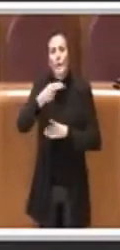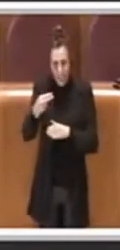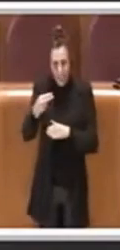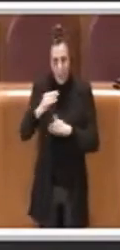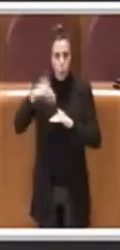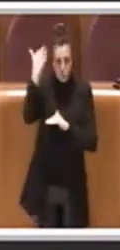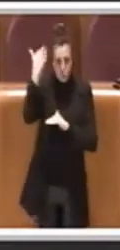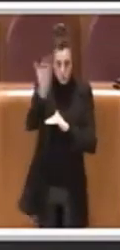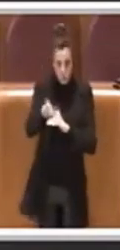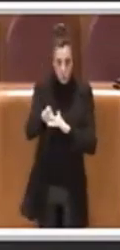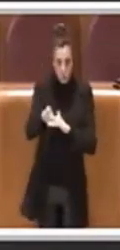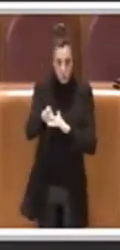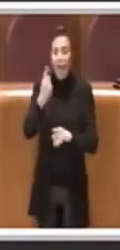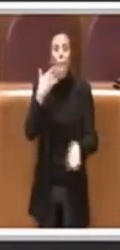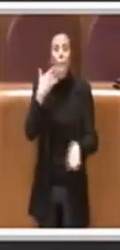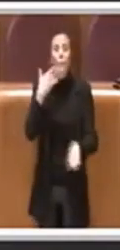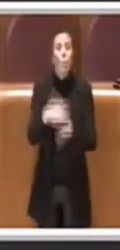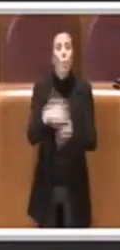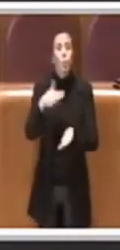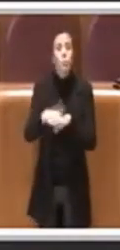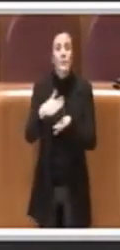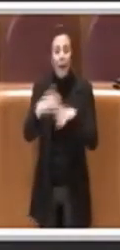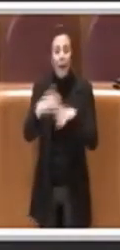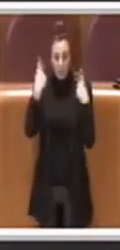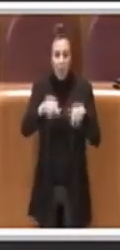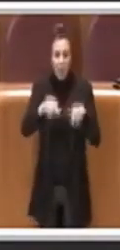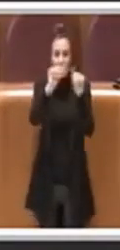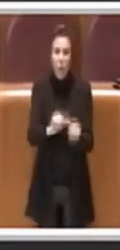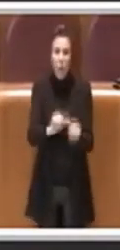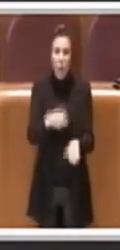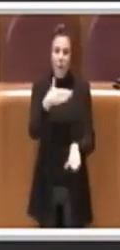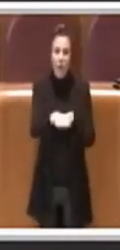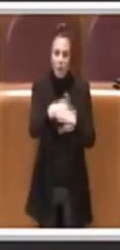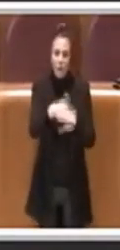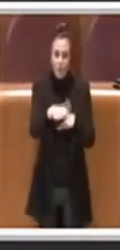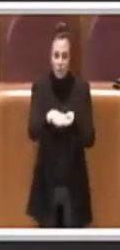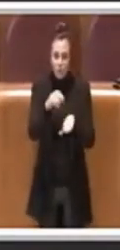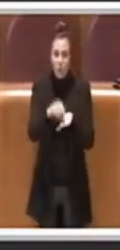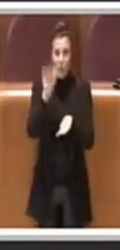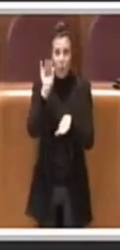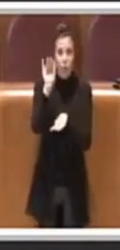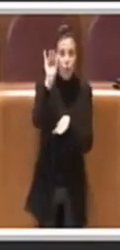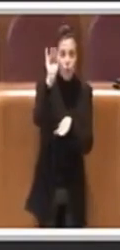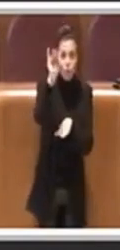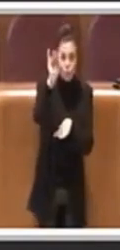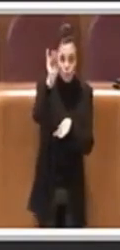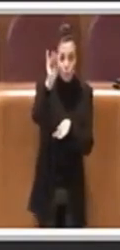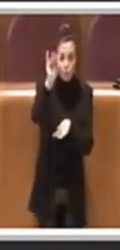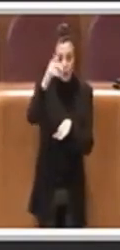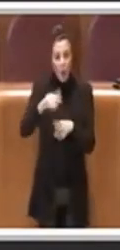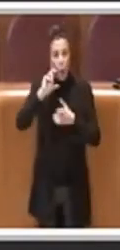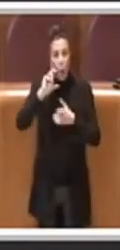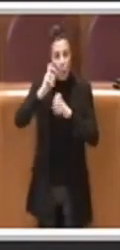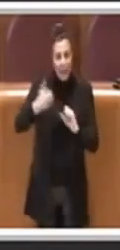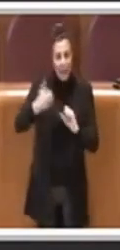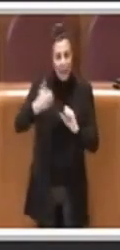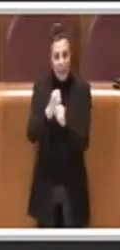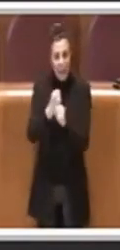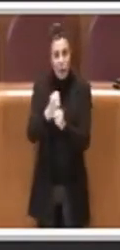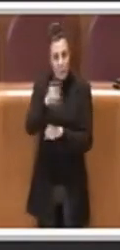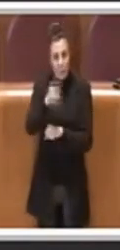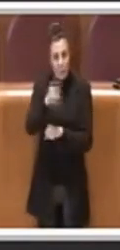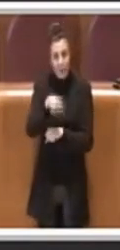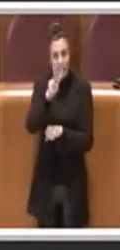e per dire né negli anni futuri e ad a prescindere dalla complessità dei lavori dal 2022